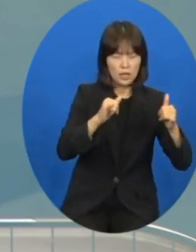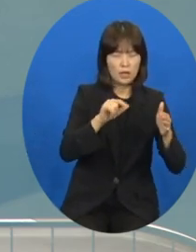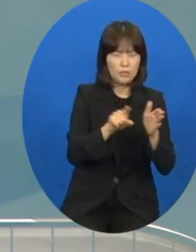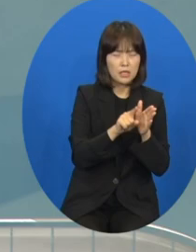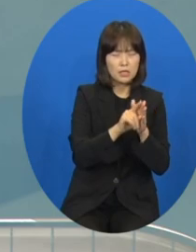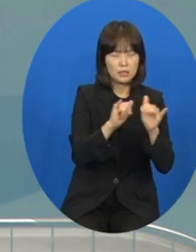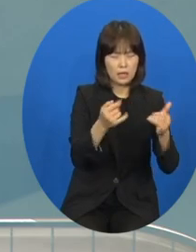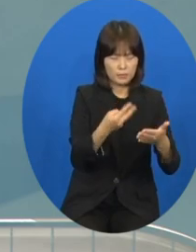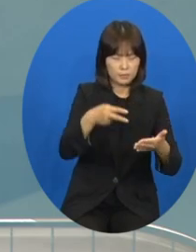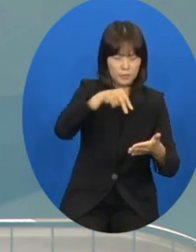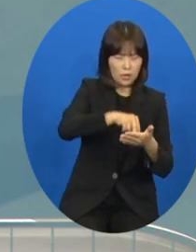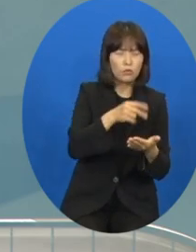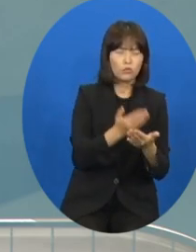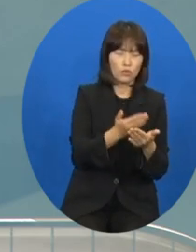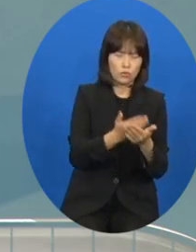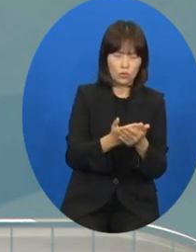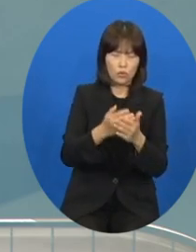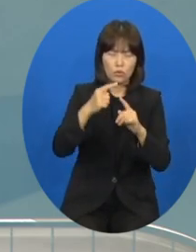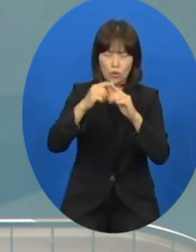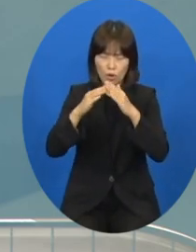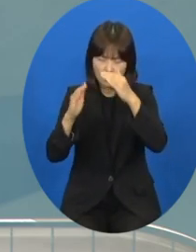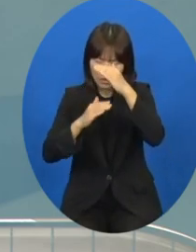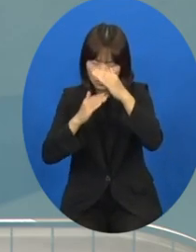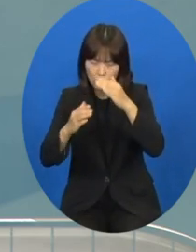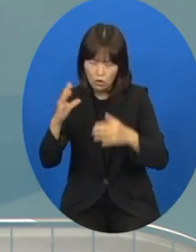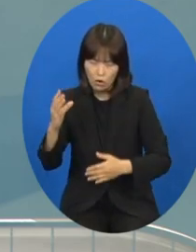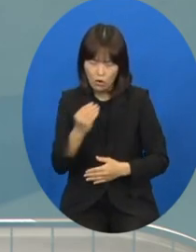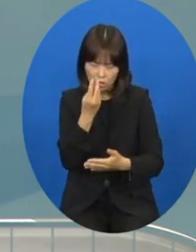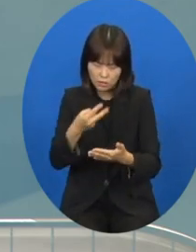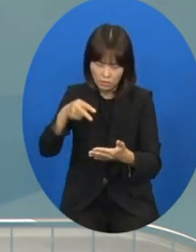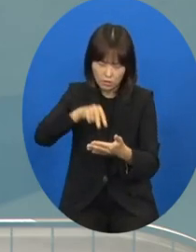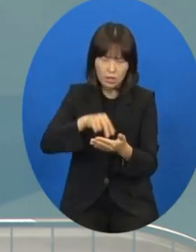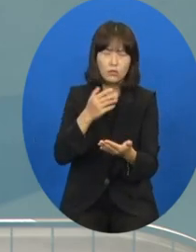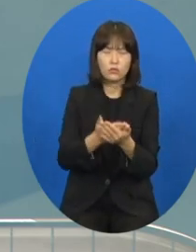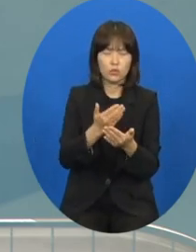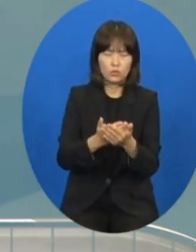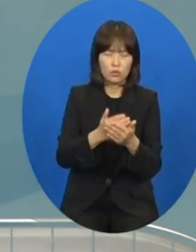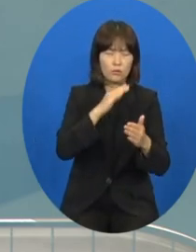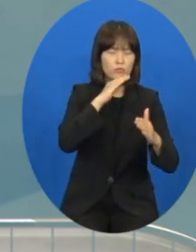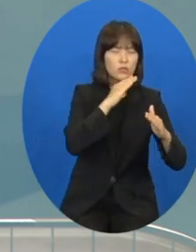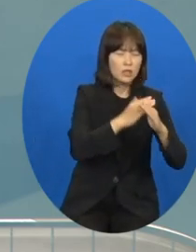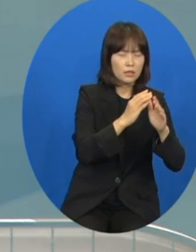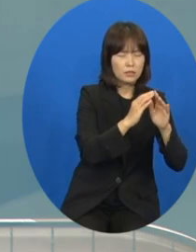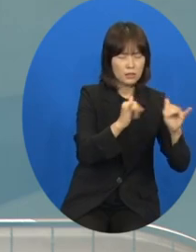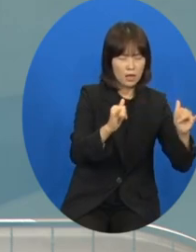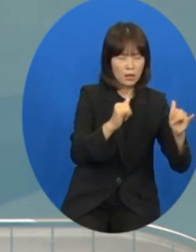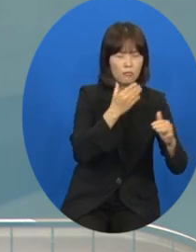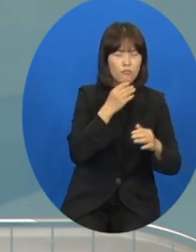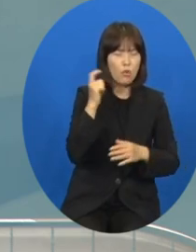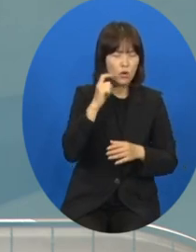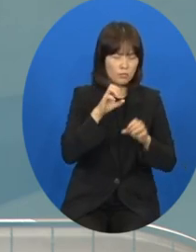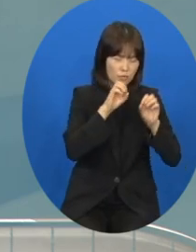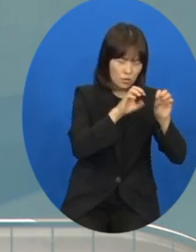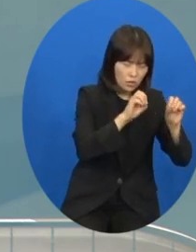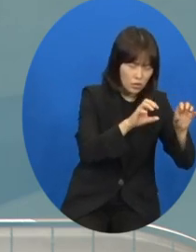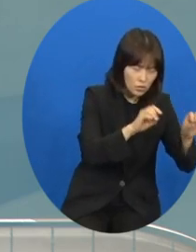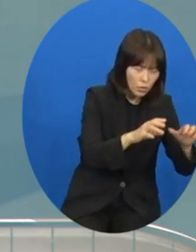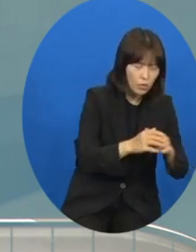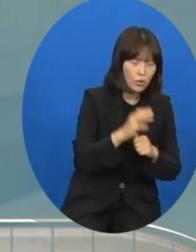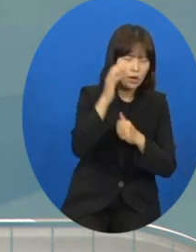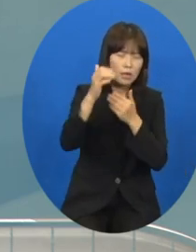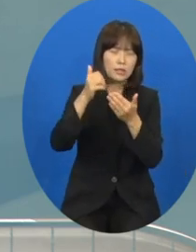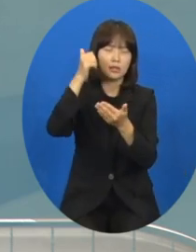하소서. 교회와 성도들이 거룩하게 일어나게 하소서. 북한의 동포들에도 복음이 전해지고